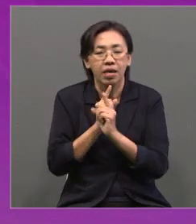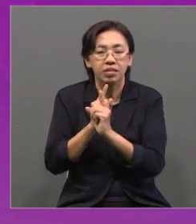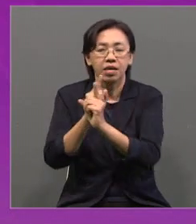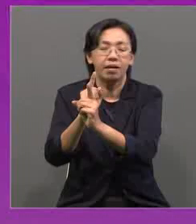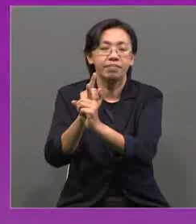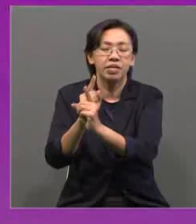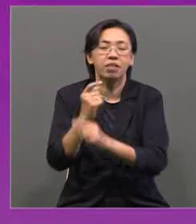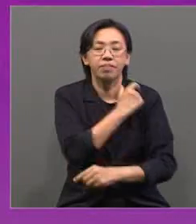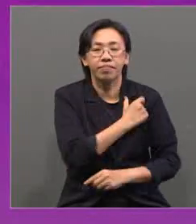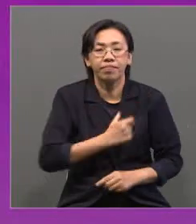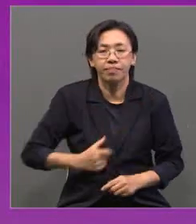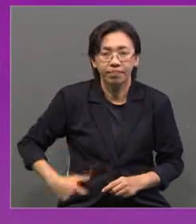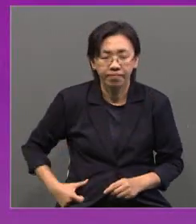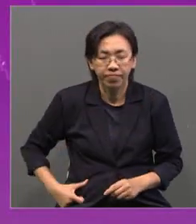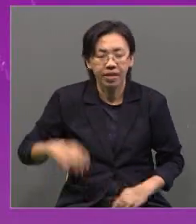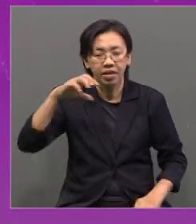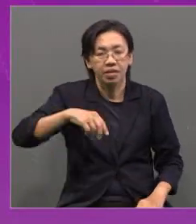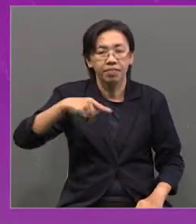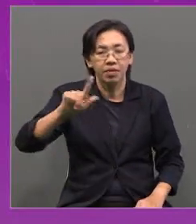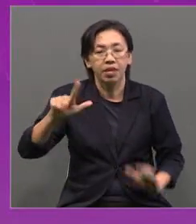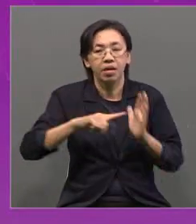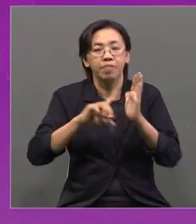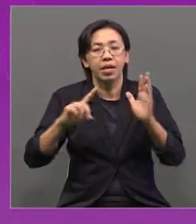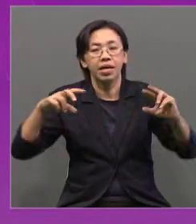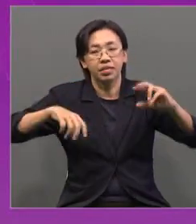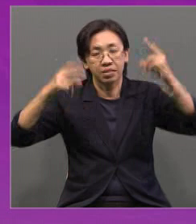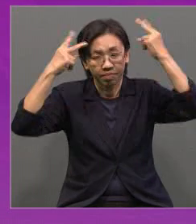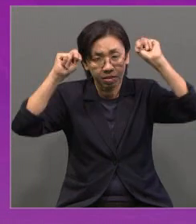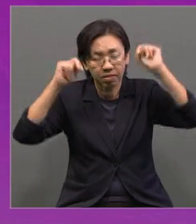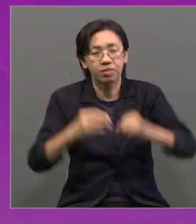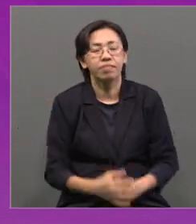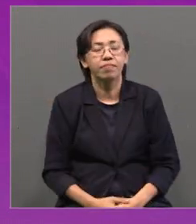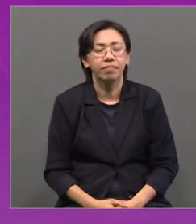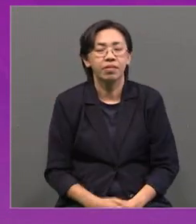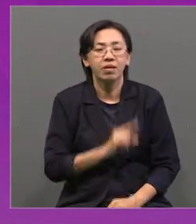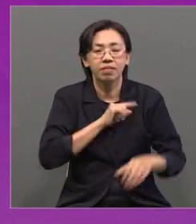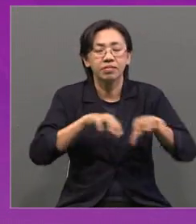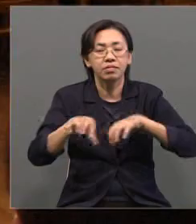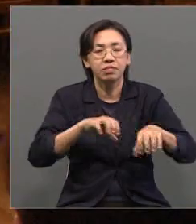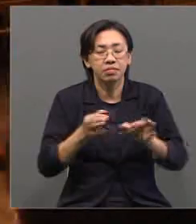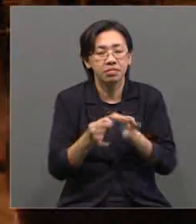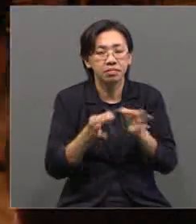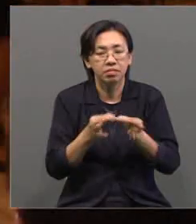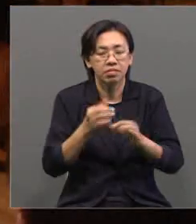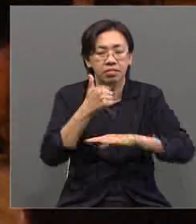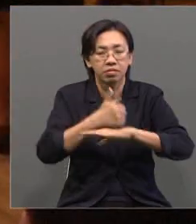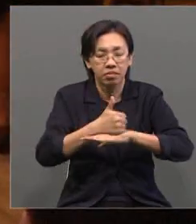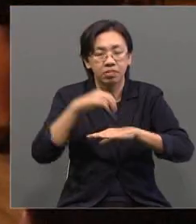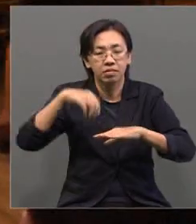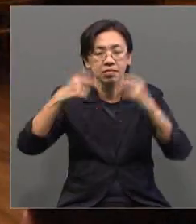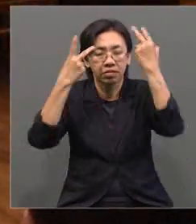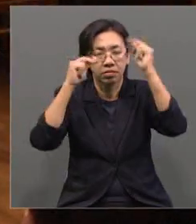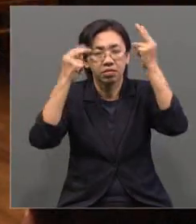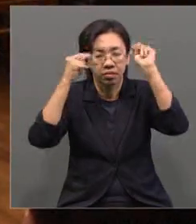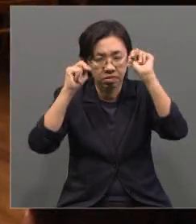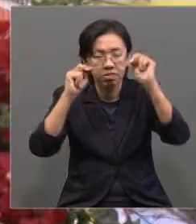คลบาทซึ่งจัดโดยสำนักงานปลัดสำนักนายกรัฐมนตรีค่ะโดยนายธีรพัฒน์ประยุรสิทธิ์ที่ปรึกษารัฐมนตรีประจำสำนักนายกรัฐ